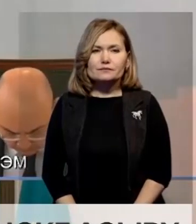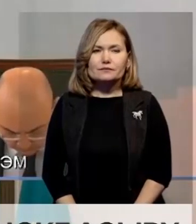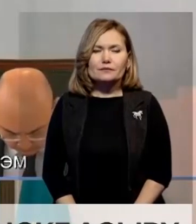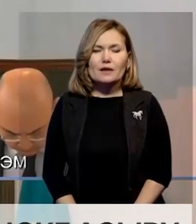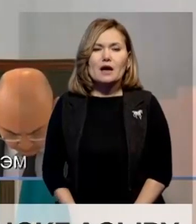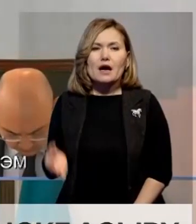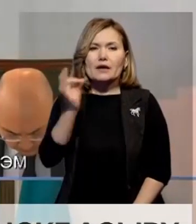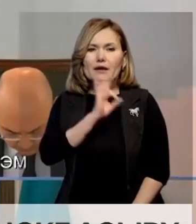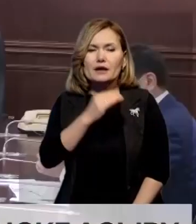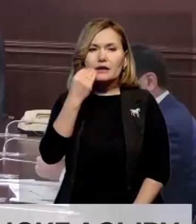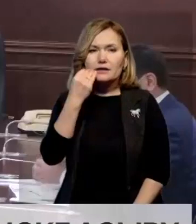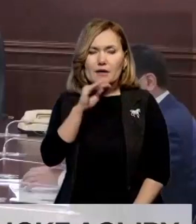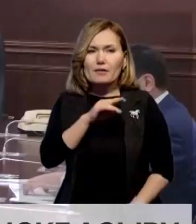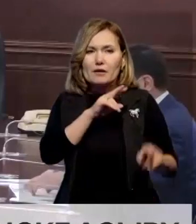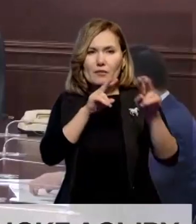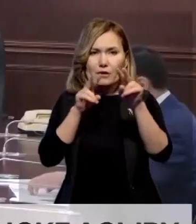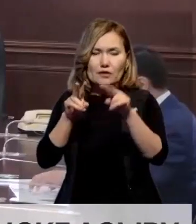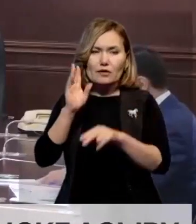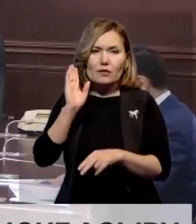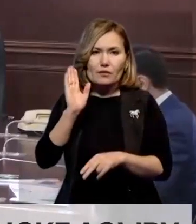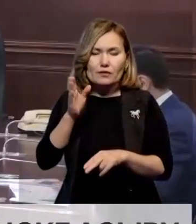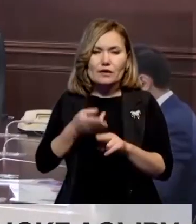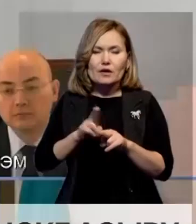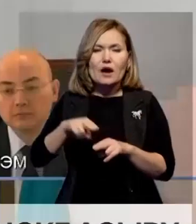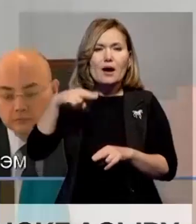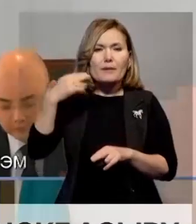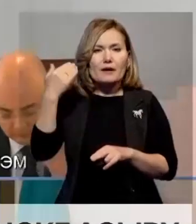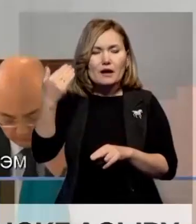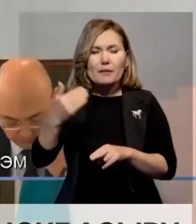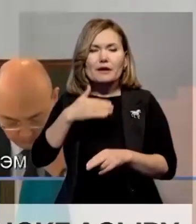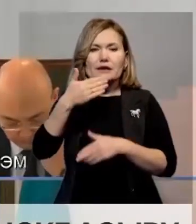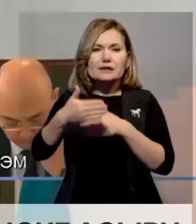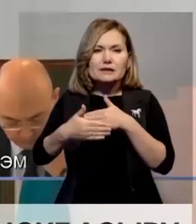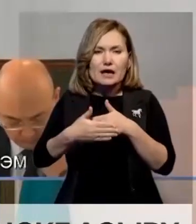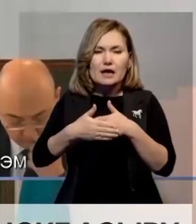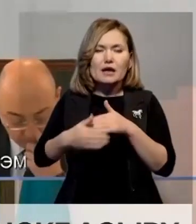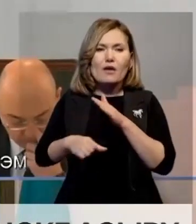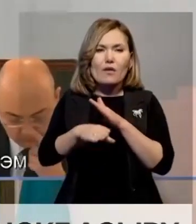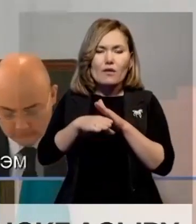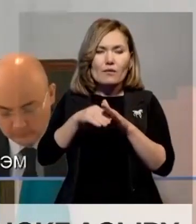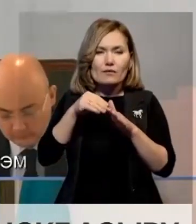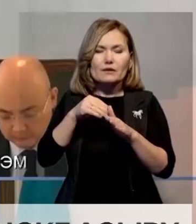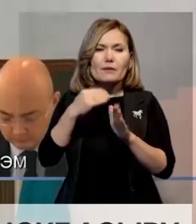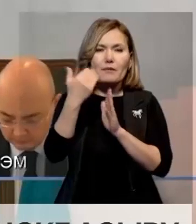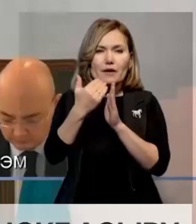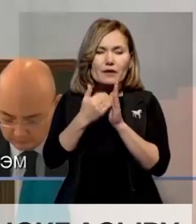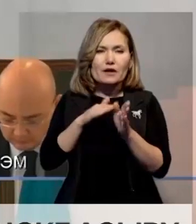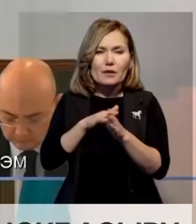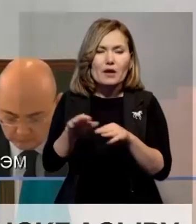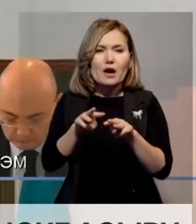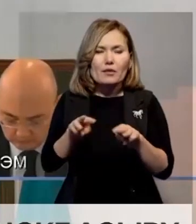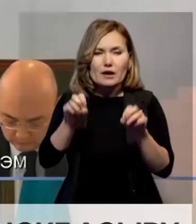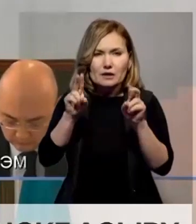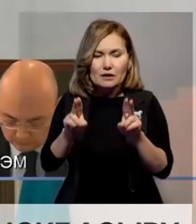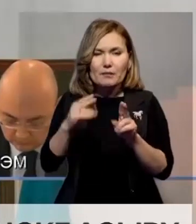Тиімді және сапалы мониторинг жүргізу үшін президенттің сайлауалды бағдарламасын іске асыру жөніндегі үкіметтің арнайы